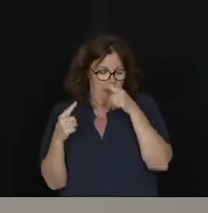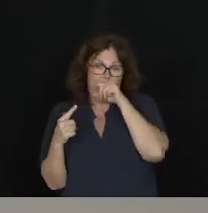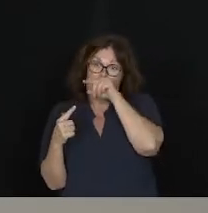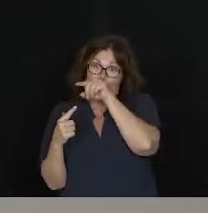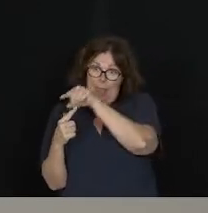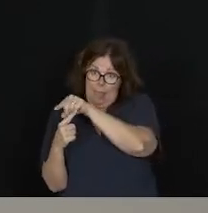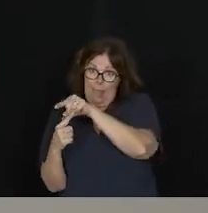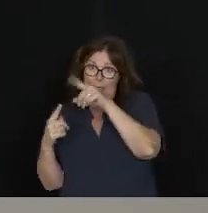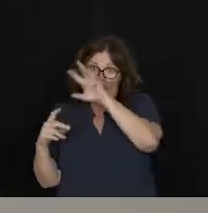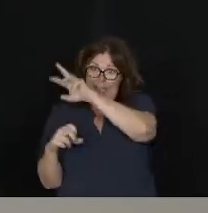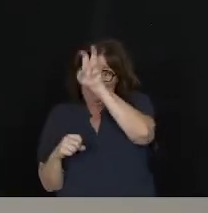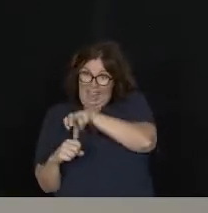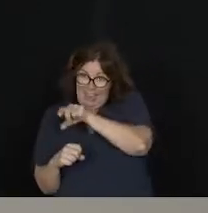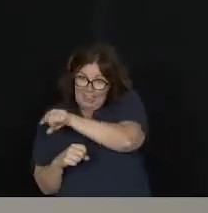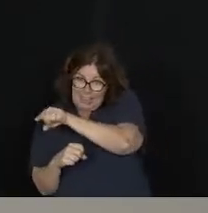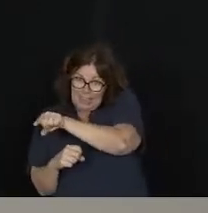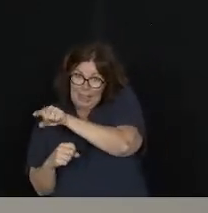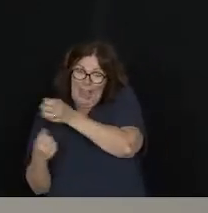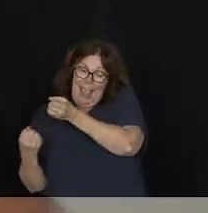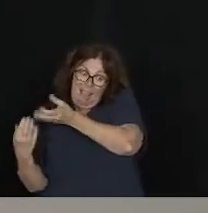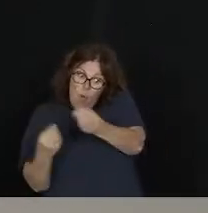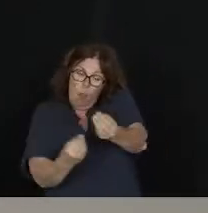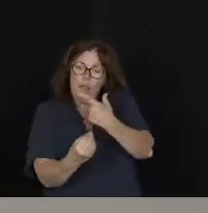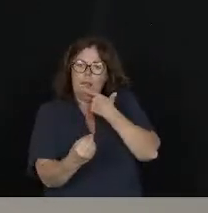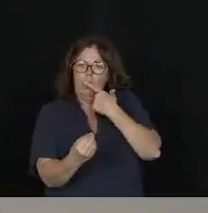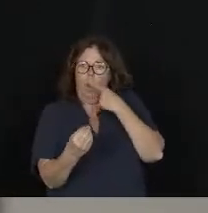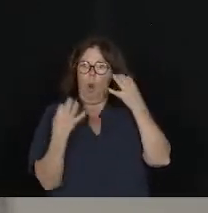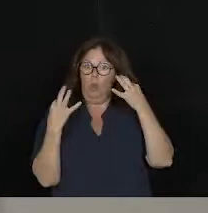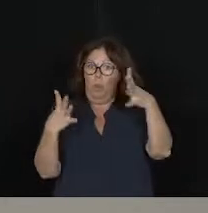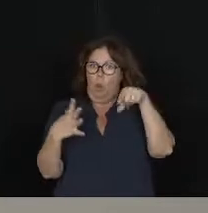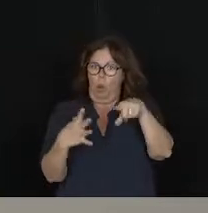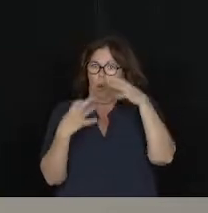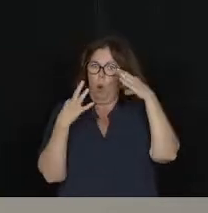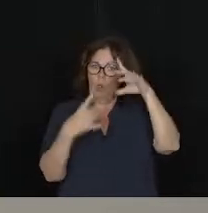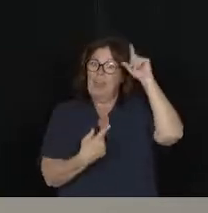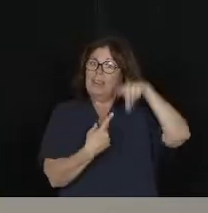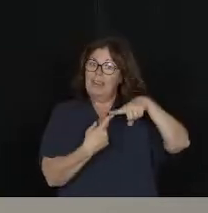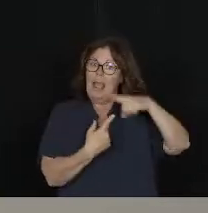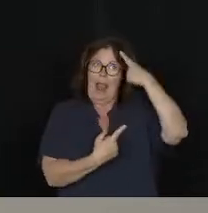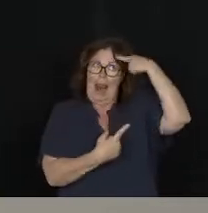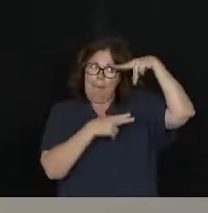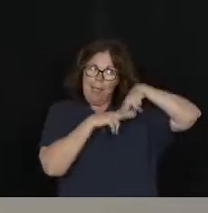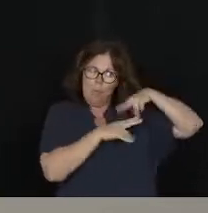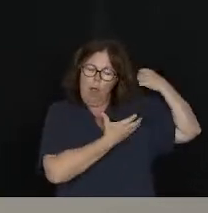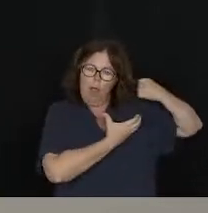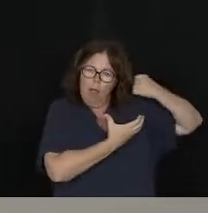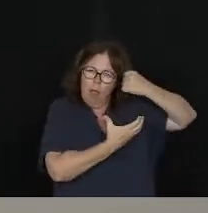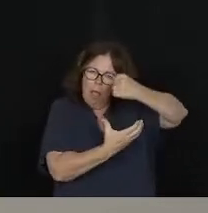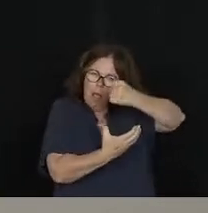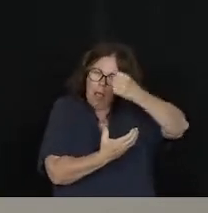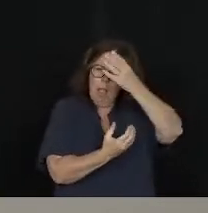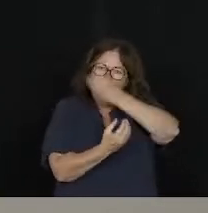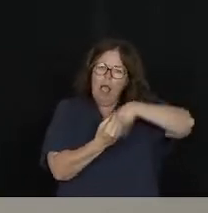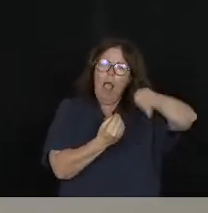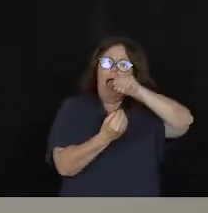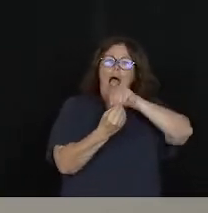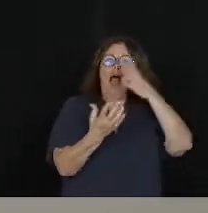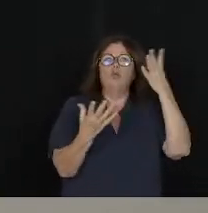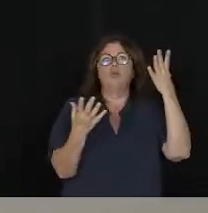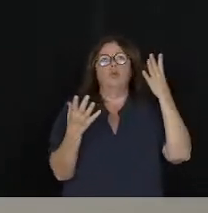sur ses propres horizons de temporalité, à la fois mémoriels et horizon de temporalité et horizon